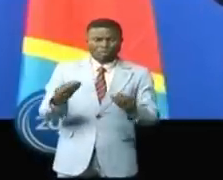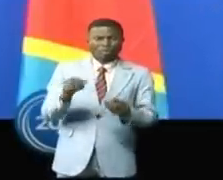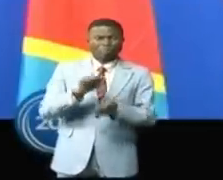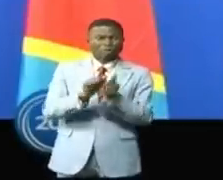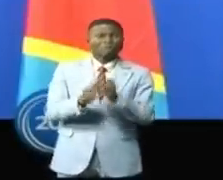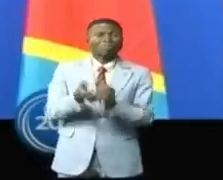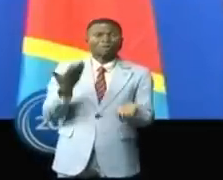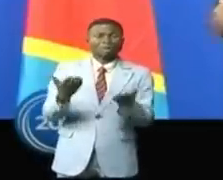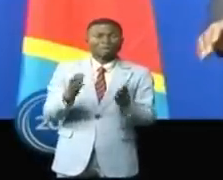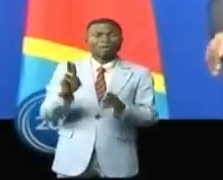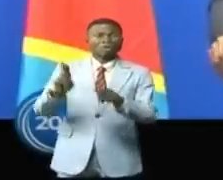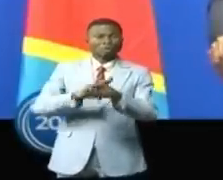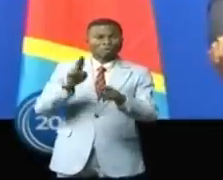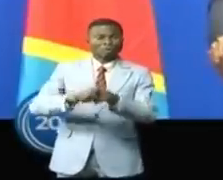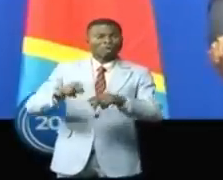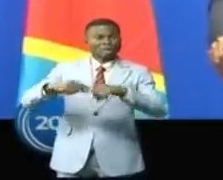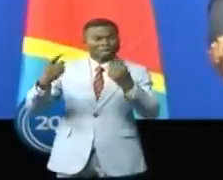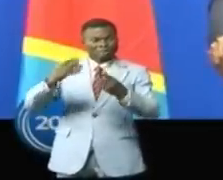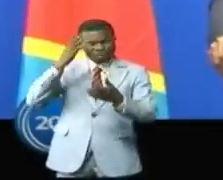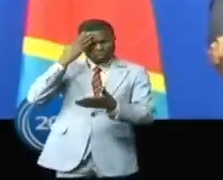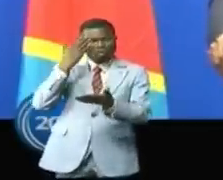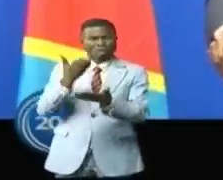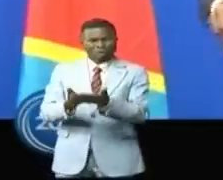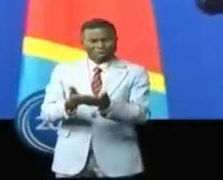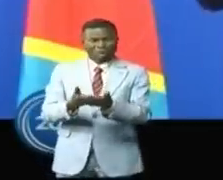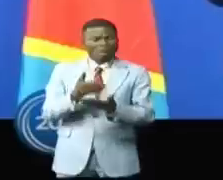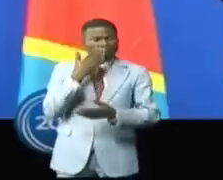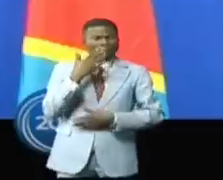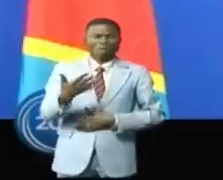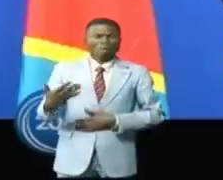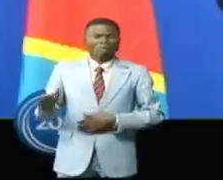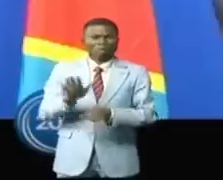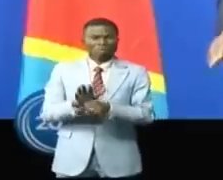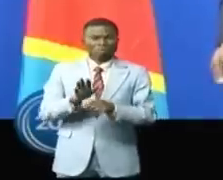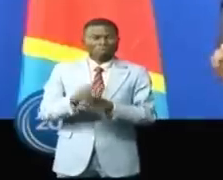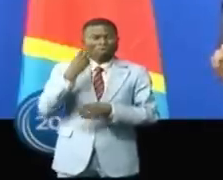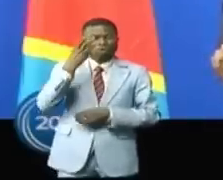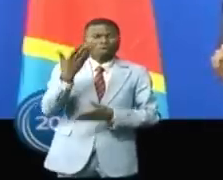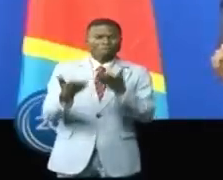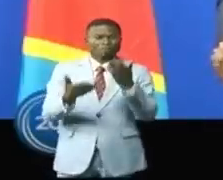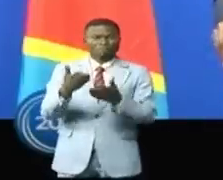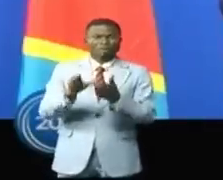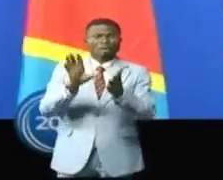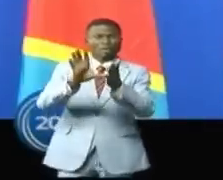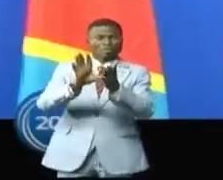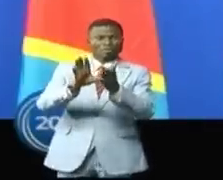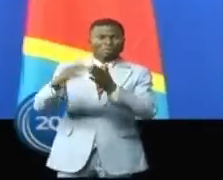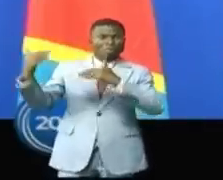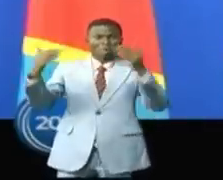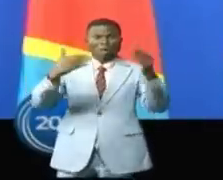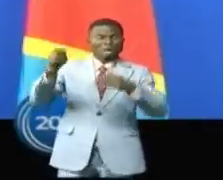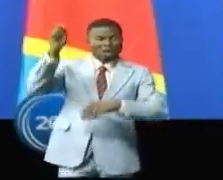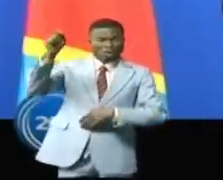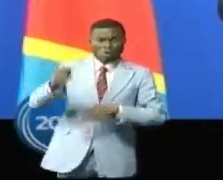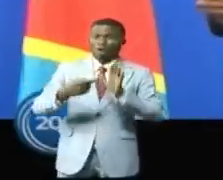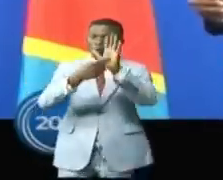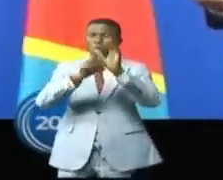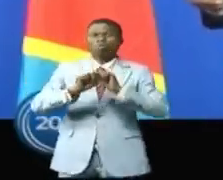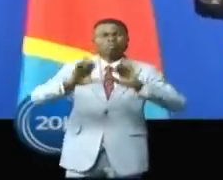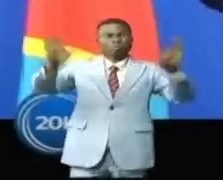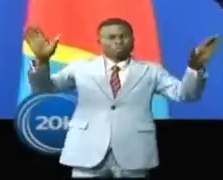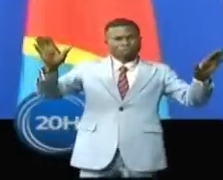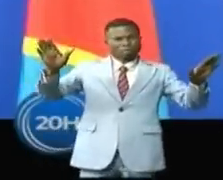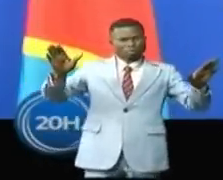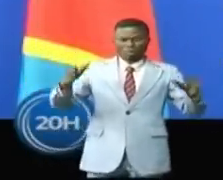être utilisé par l'ennemi. Et malheureusement, on voit parfois des images circuler des militaires au front, parfois qui ne sont